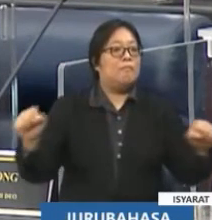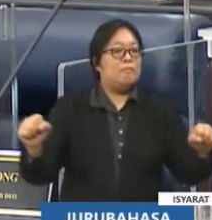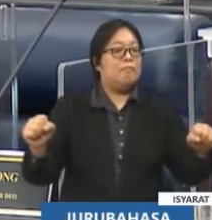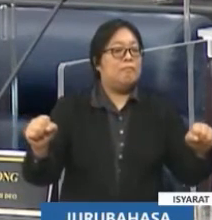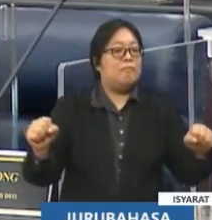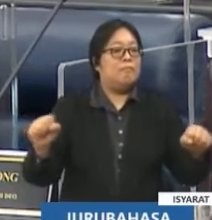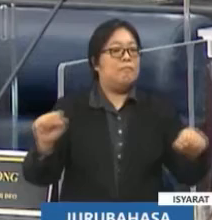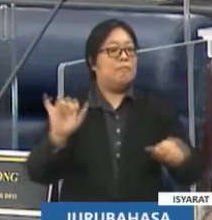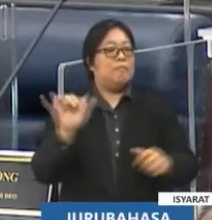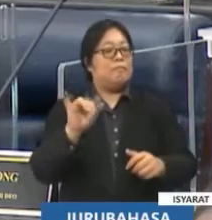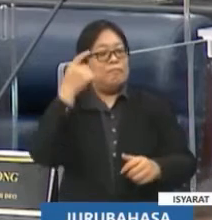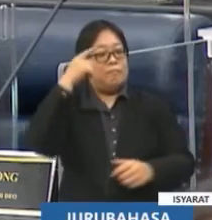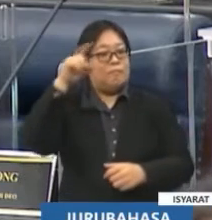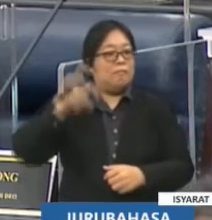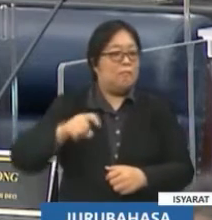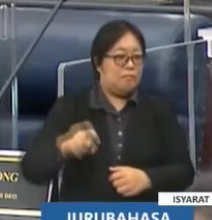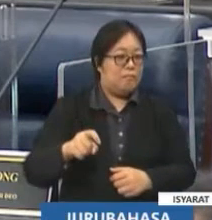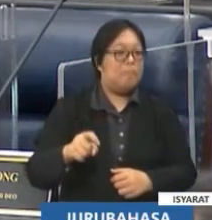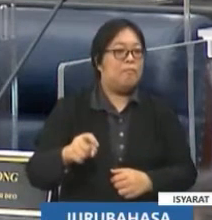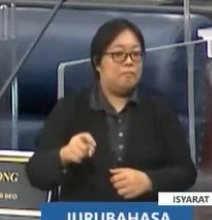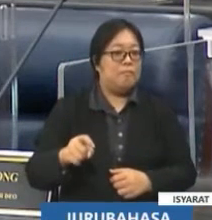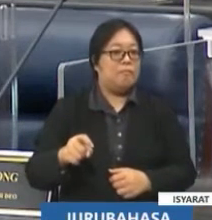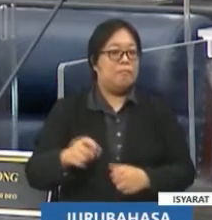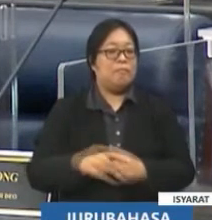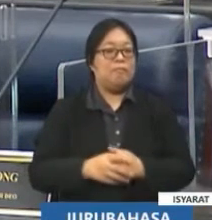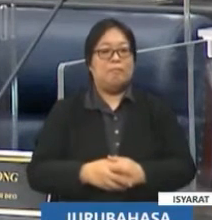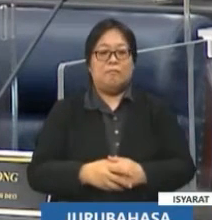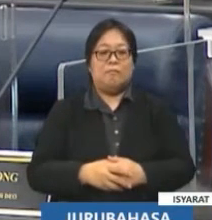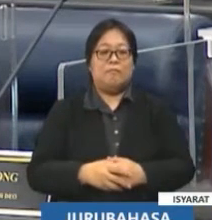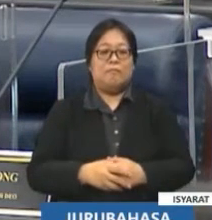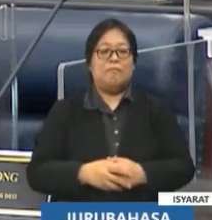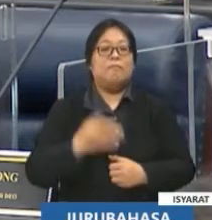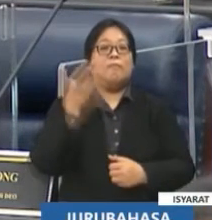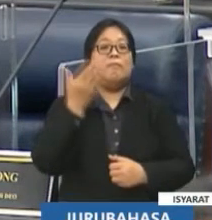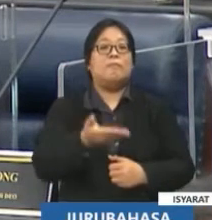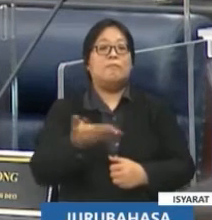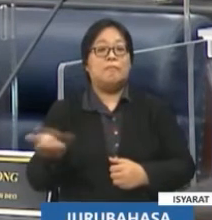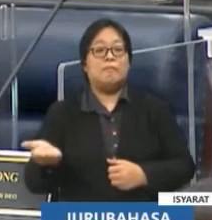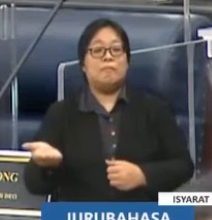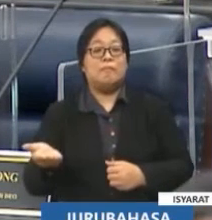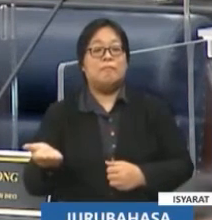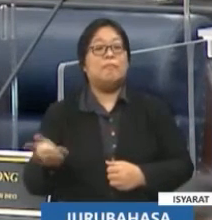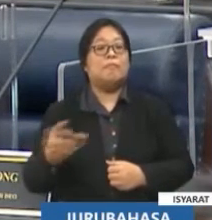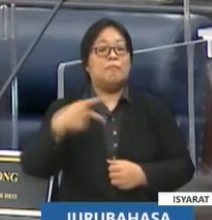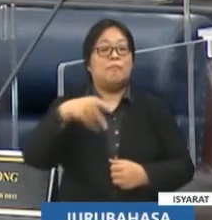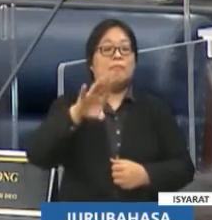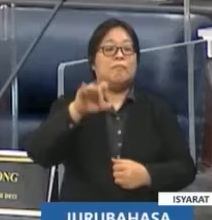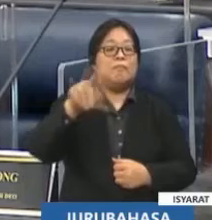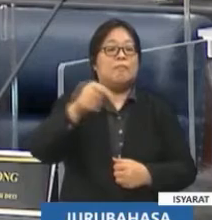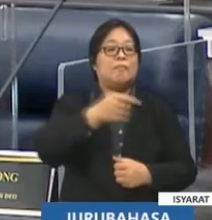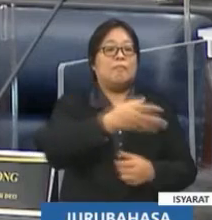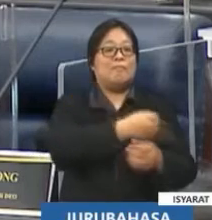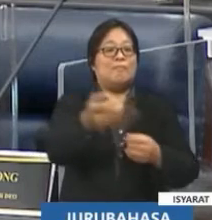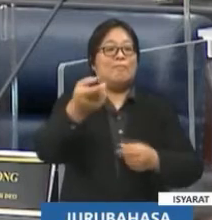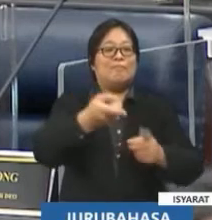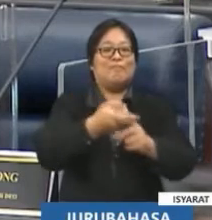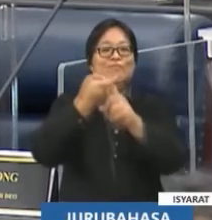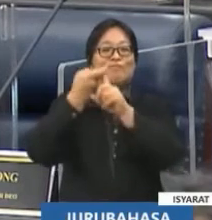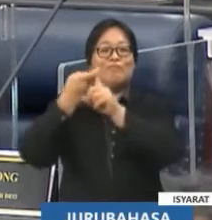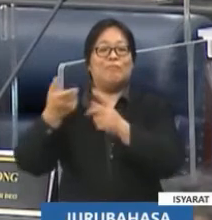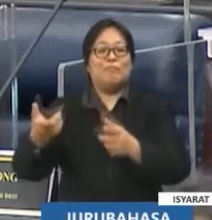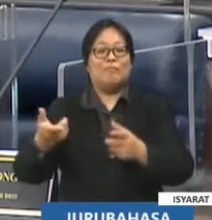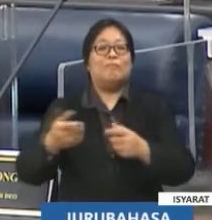juga untuk memastikan bahan-bahan dataphone buka-buka tundo dan